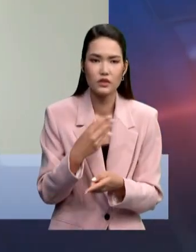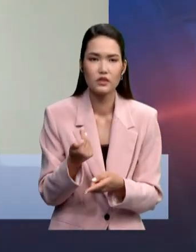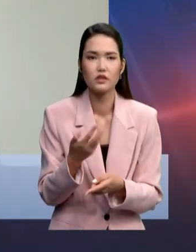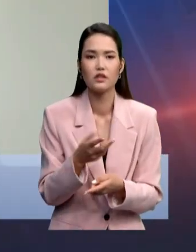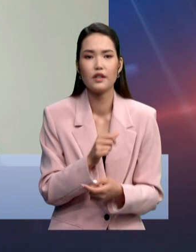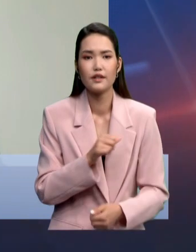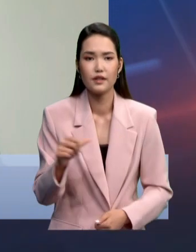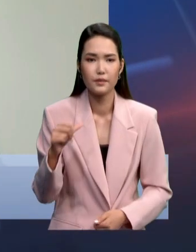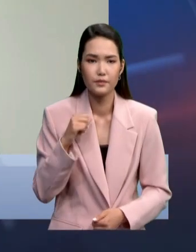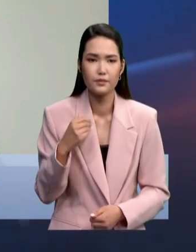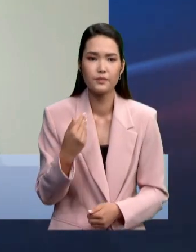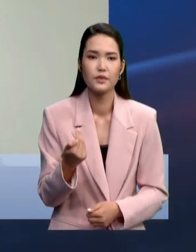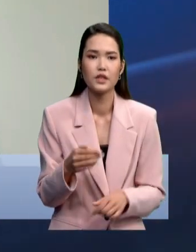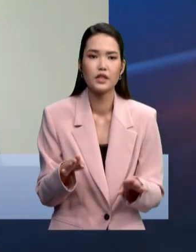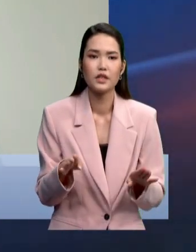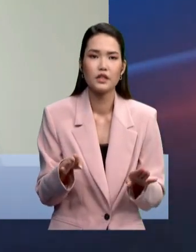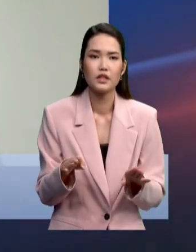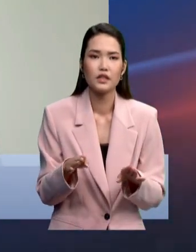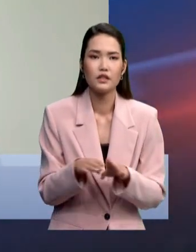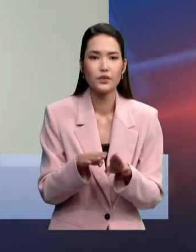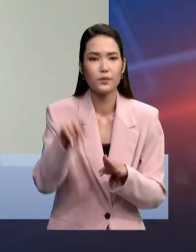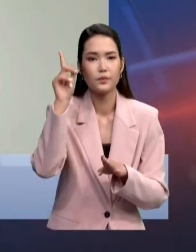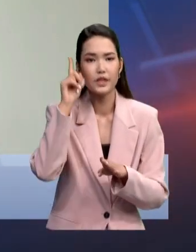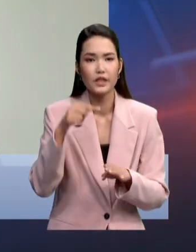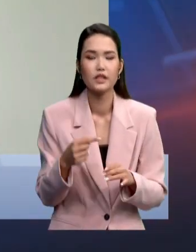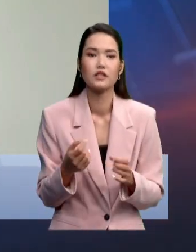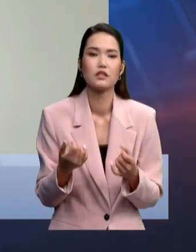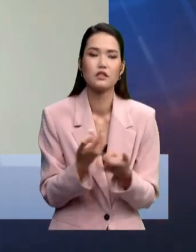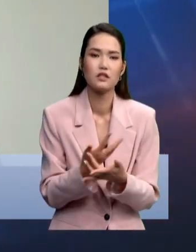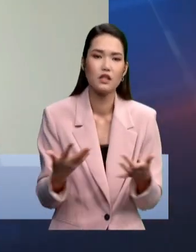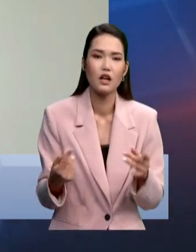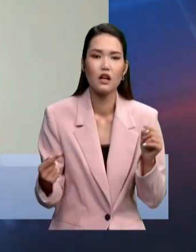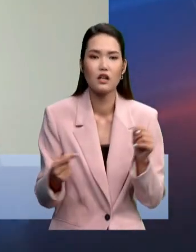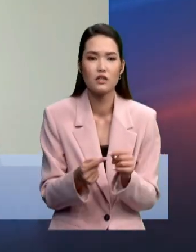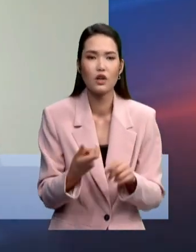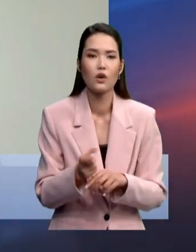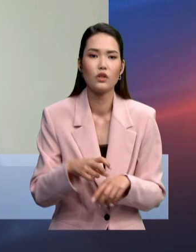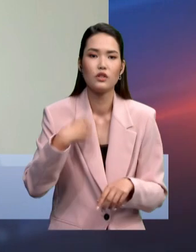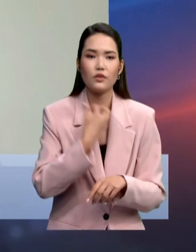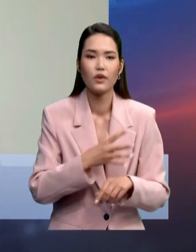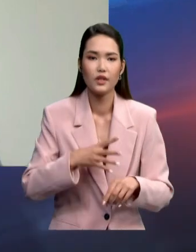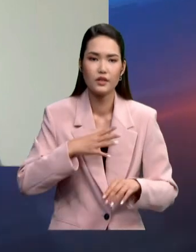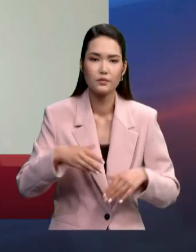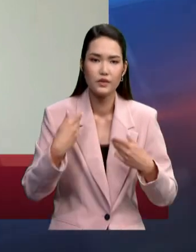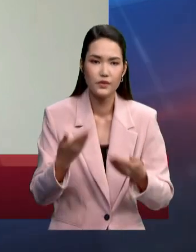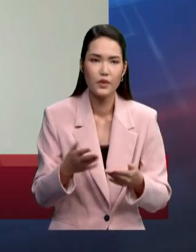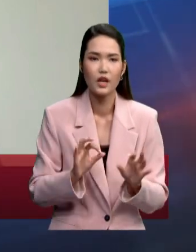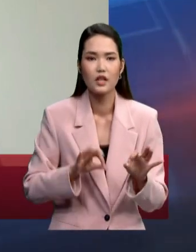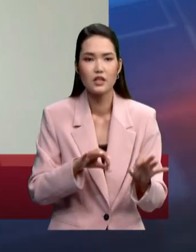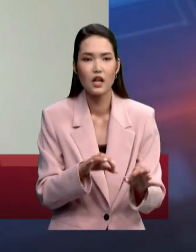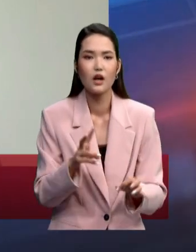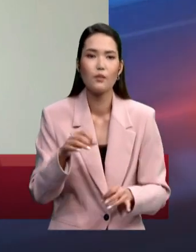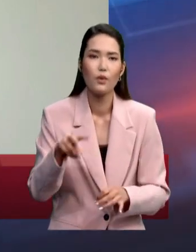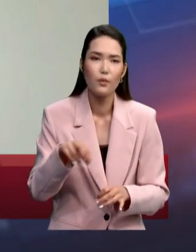этим сделали закон, в котором закрепили статус электросамоката. Очень важно было выделить электросамокат от мопедов.